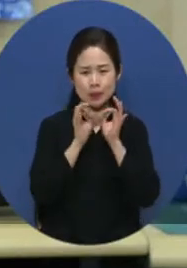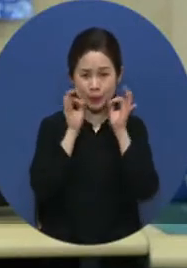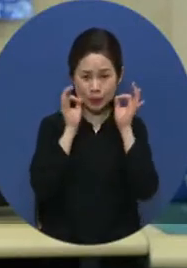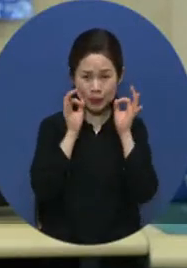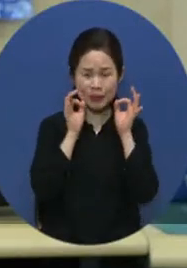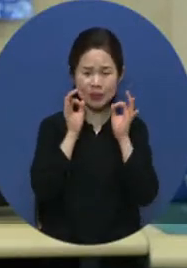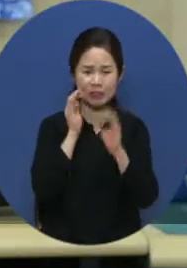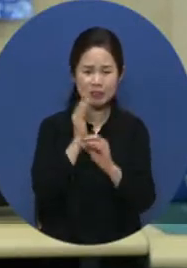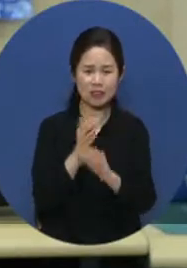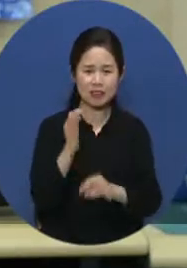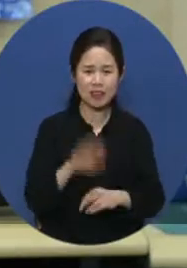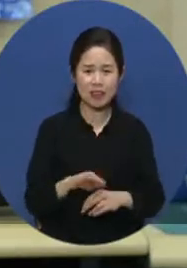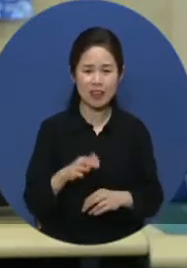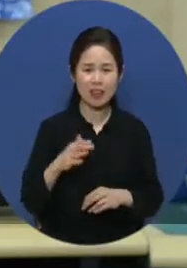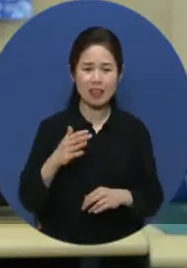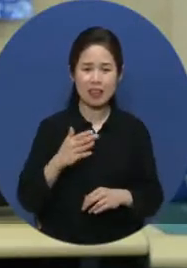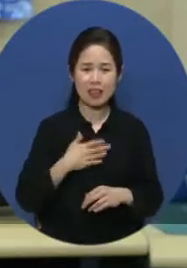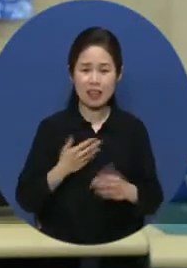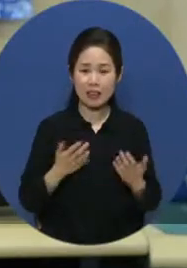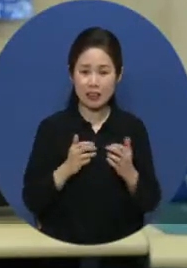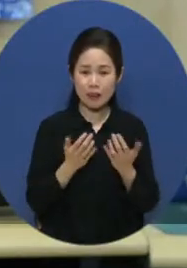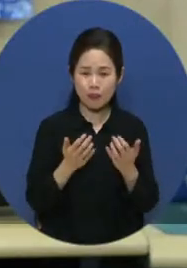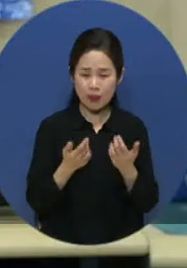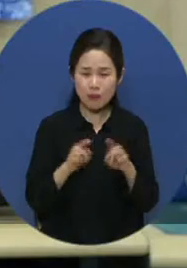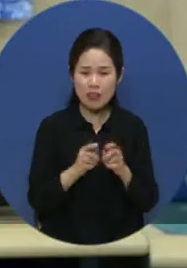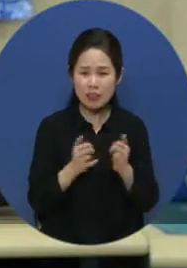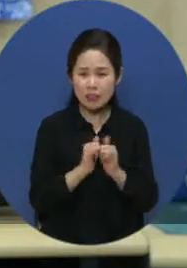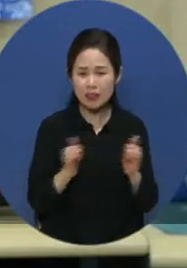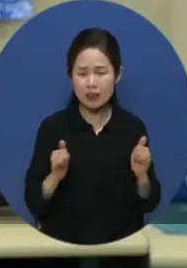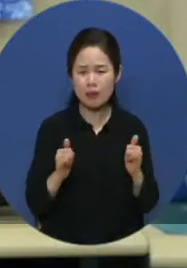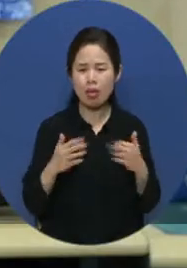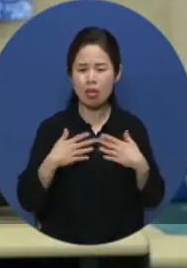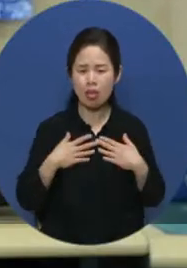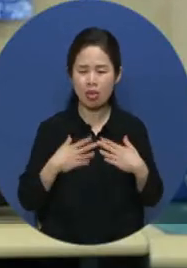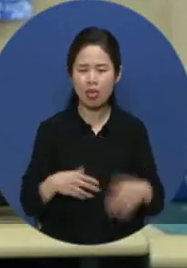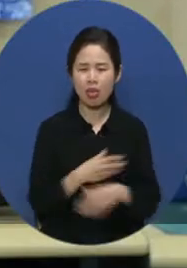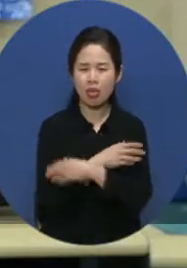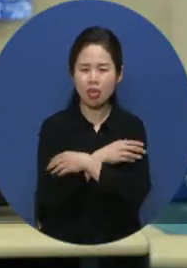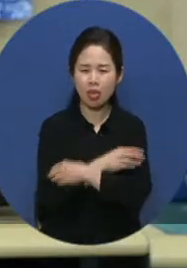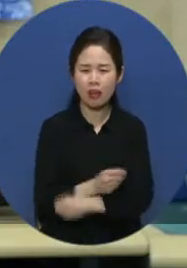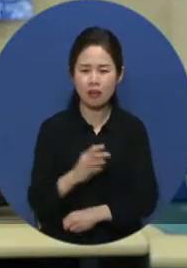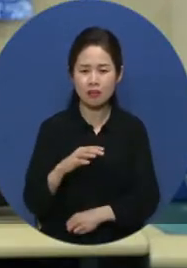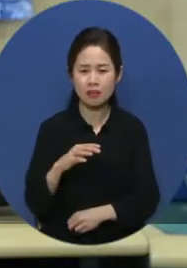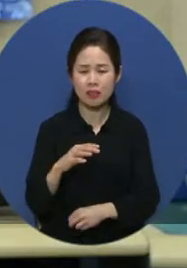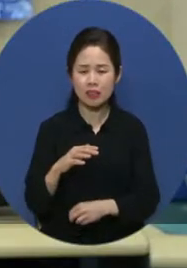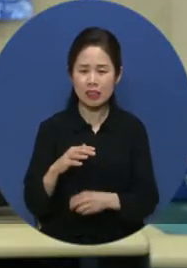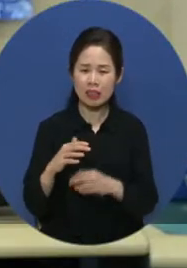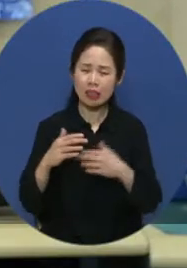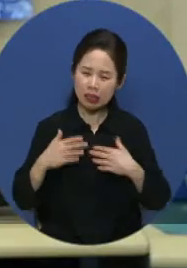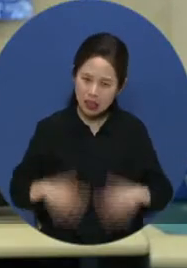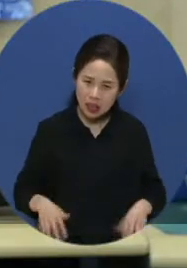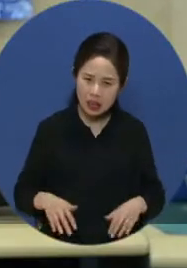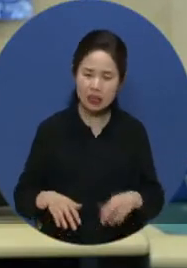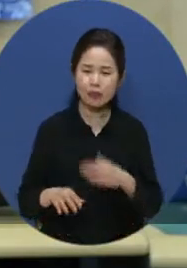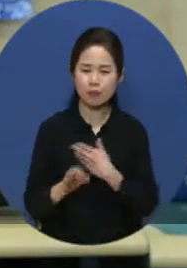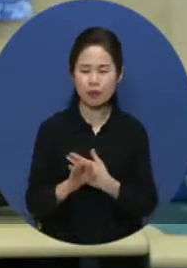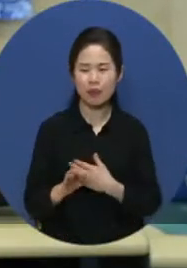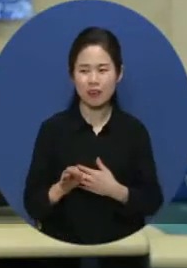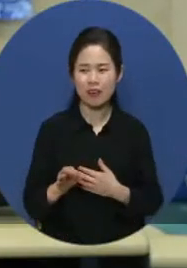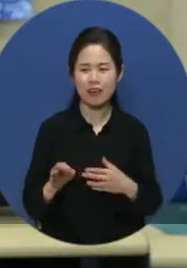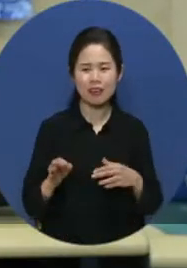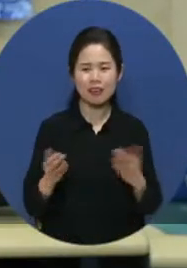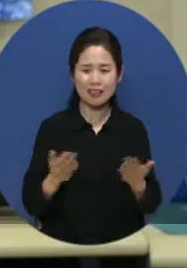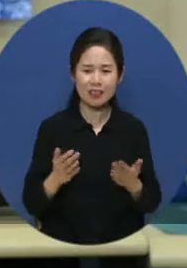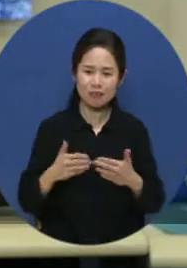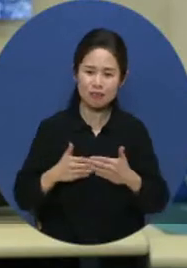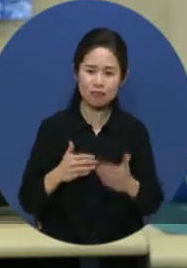분들이 먼저 쓰러져 지쳐 쓰러지면 저는 갈 데가 없잖아요, 사실은. 그래서 저는 그게 제일 제가 생각할 게 제일 힘든 부분이, 저는